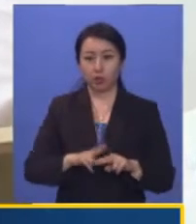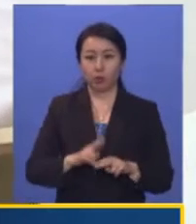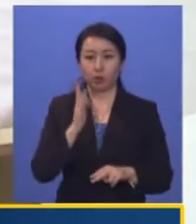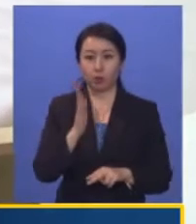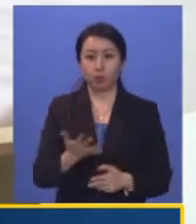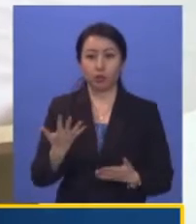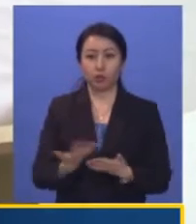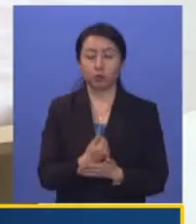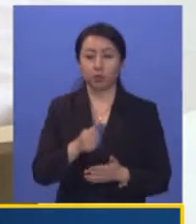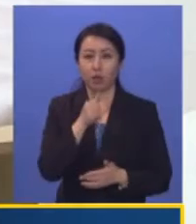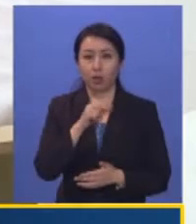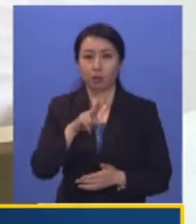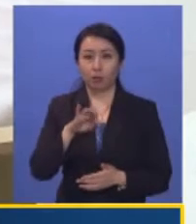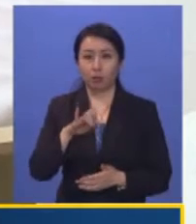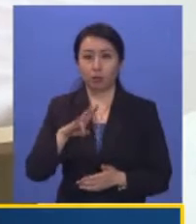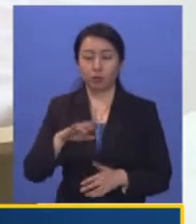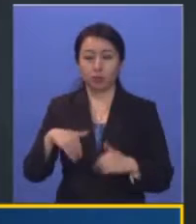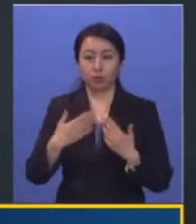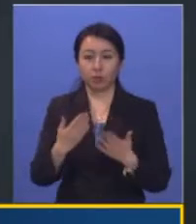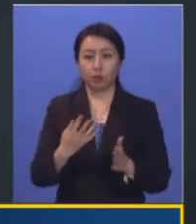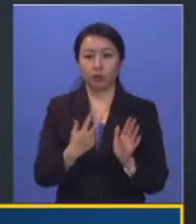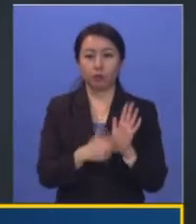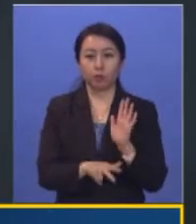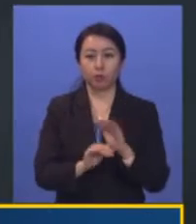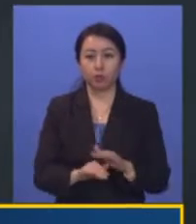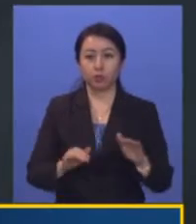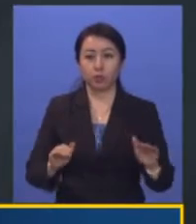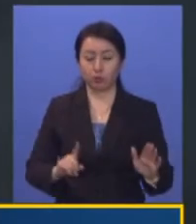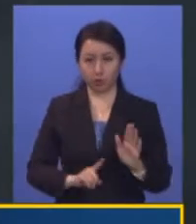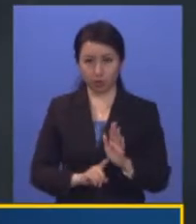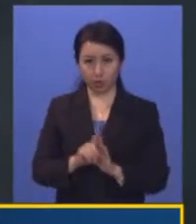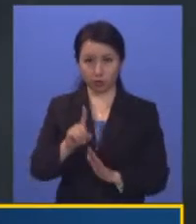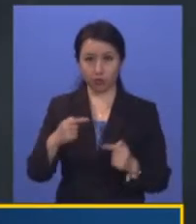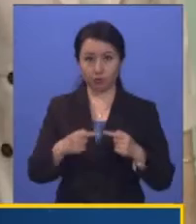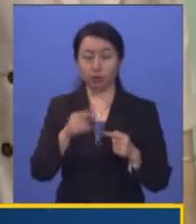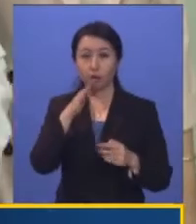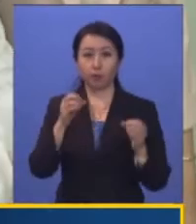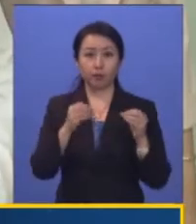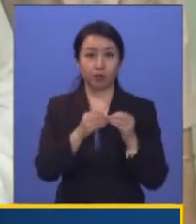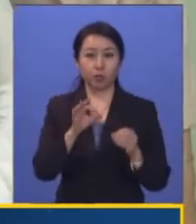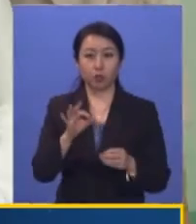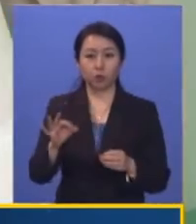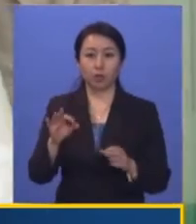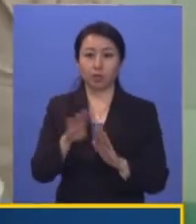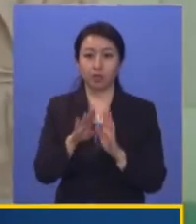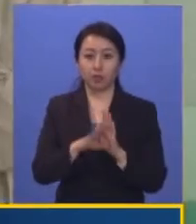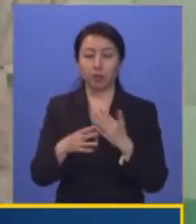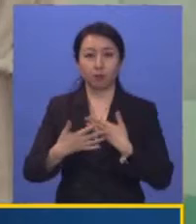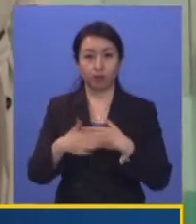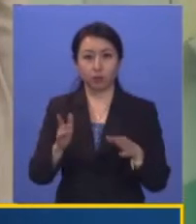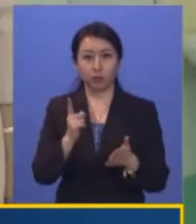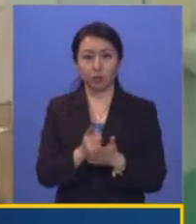с Урсулой экзамен сдают 80 учеников. Он начался в единое время, в 10:00. Задание выпускники должны выполнить за